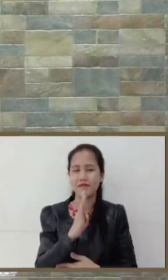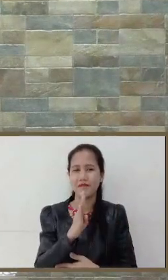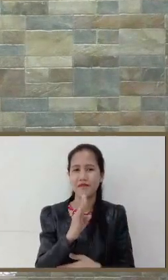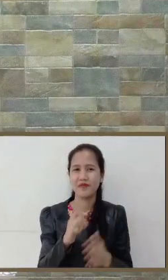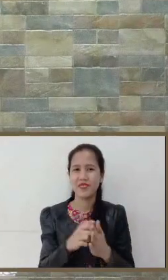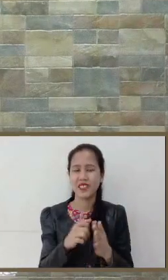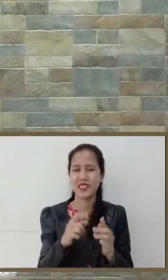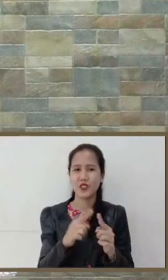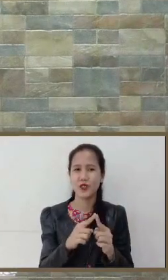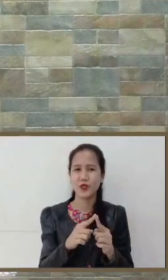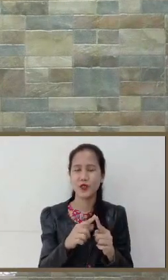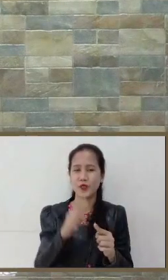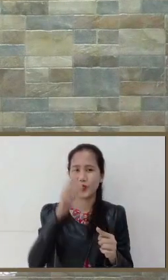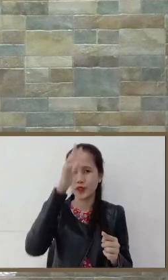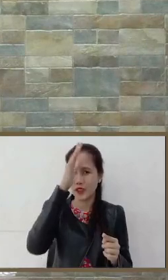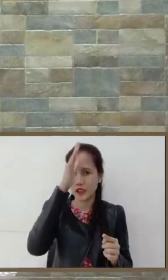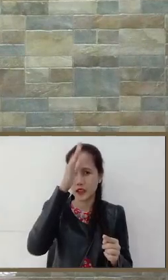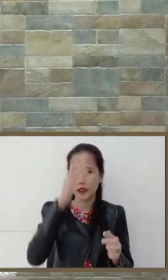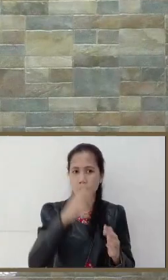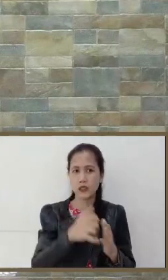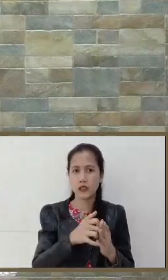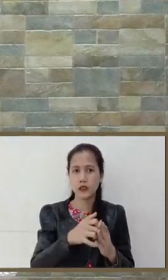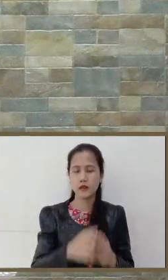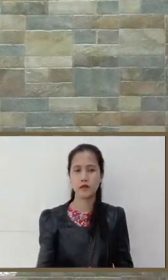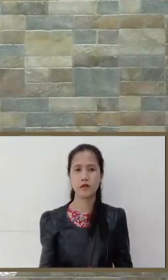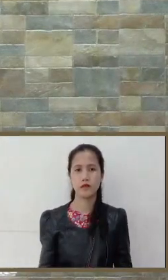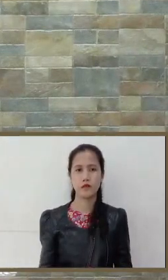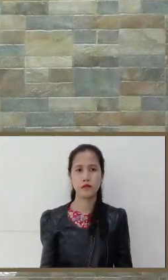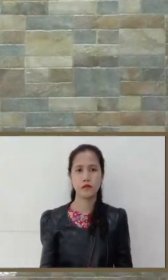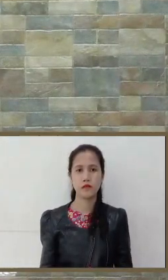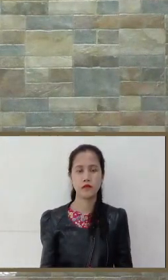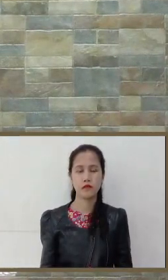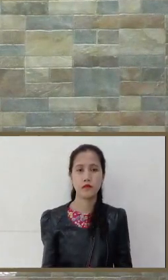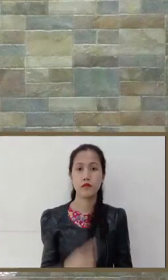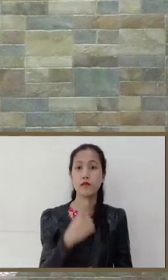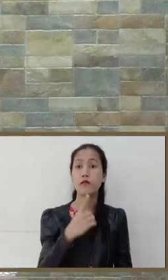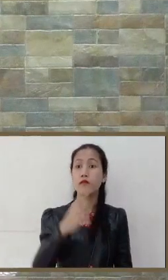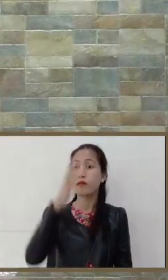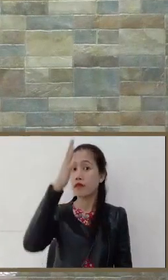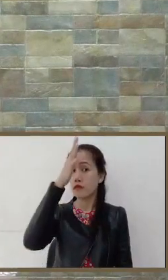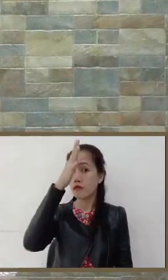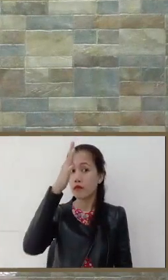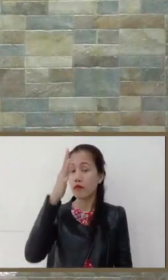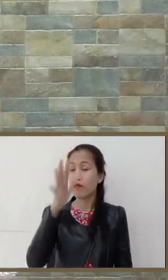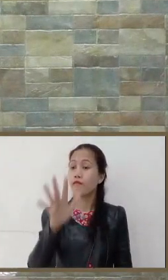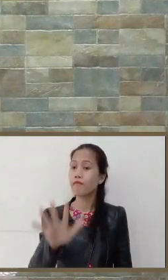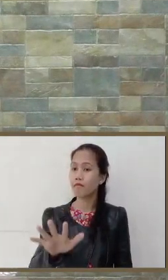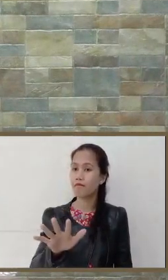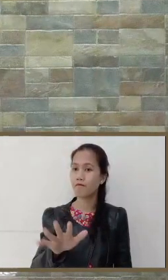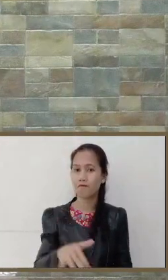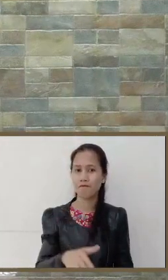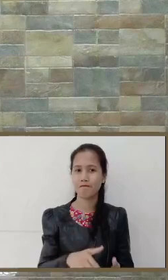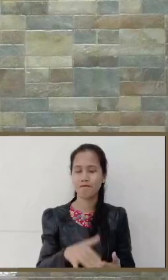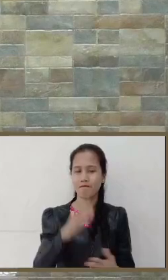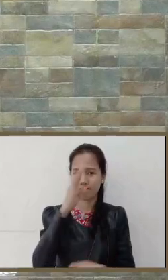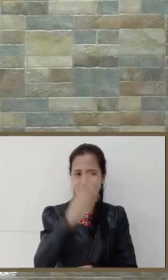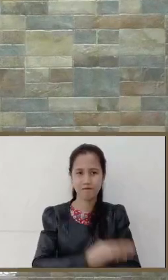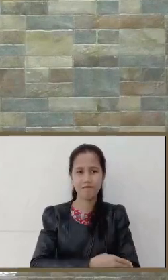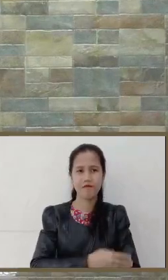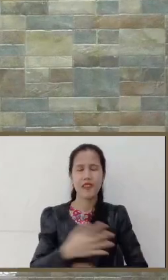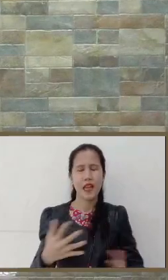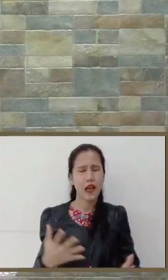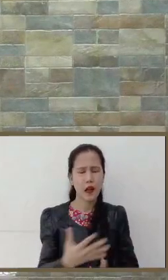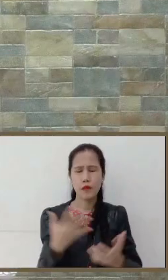pumunta ako ng Cavite, umakit ako ng, sa second floor, usap kami ni Papa. Sabi sa akin ni Papa, anak, natutuwa ko na sa gawain kayo.